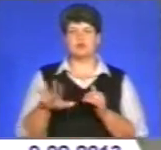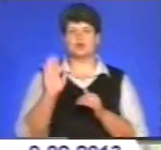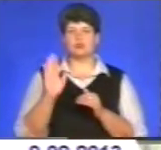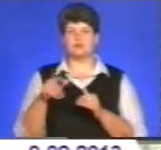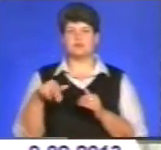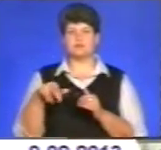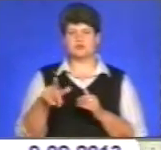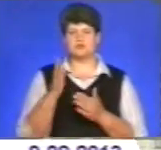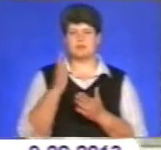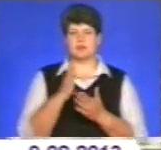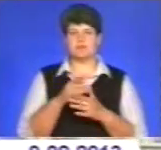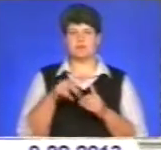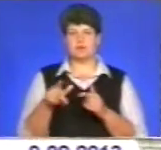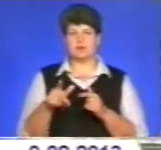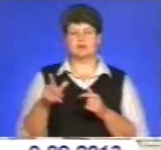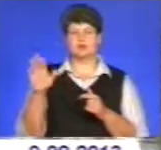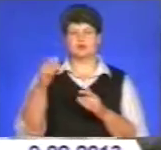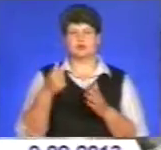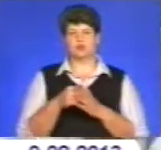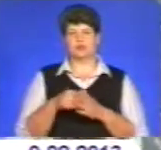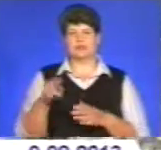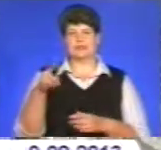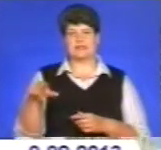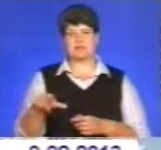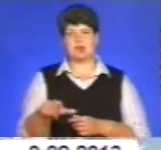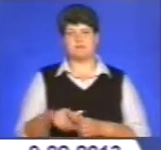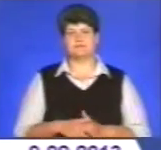з прямим виходом на набережну Дніпра.